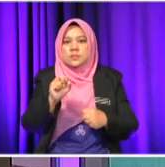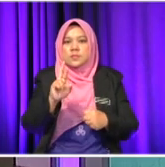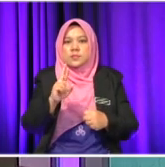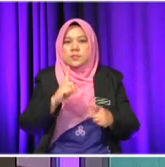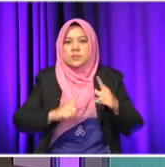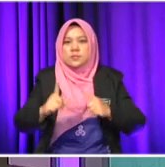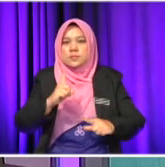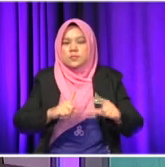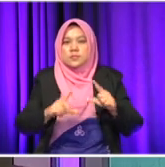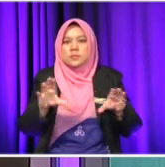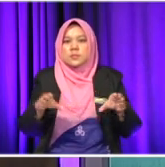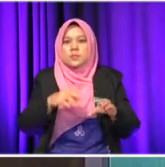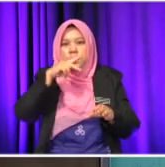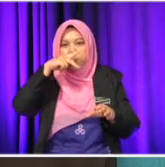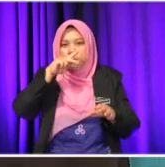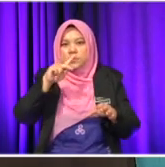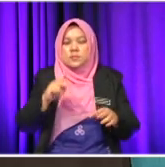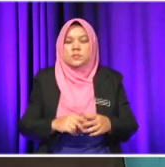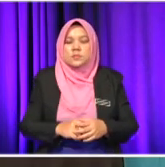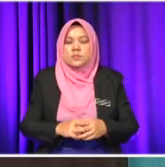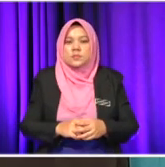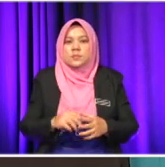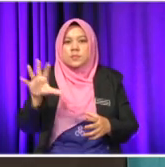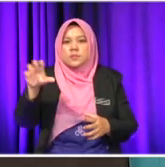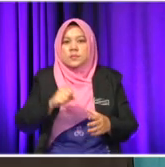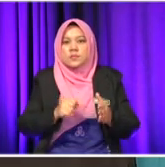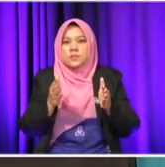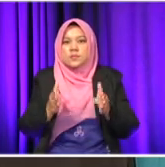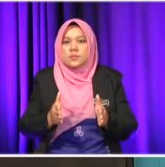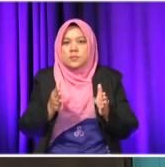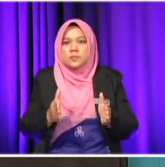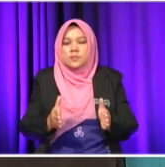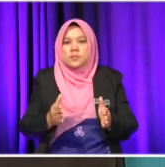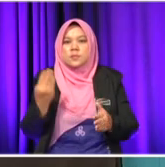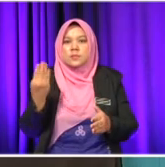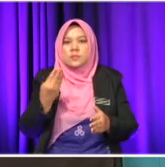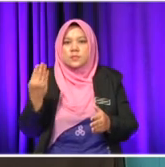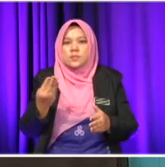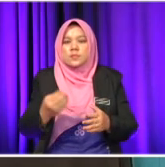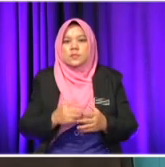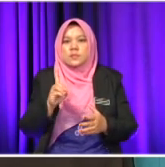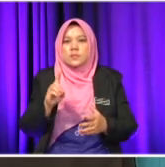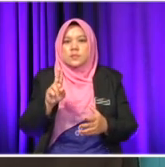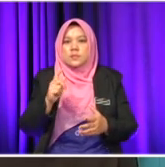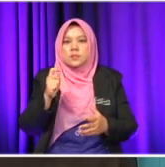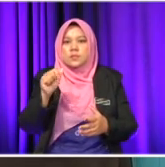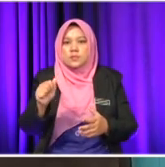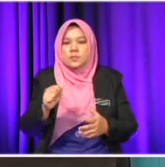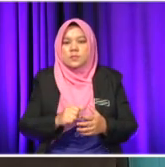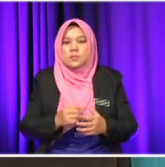animasi ke diambil orang-orang biasa sebagai Duta ke